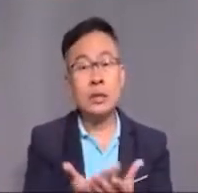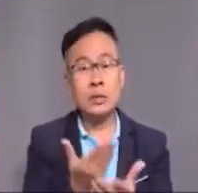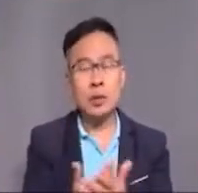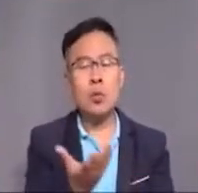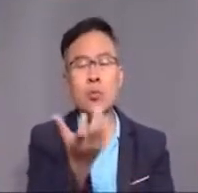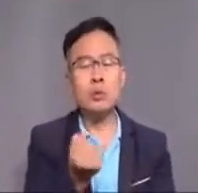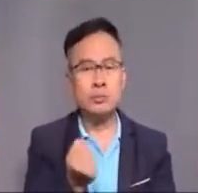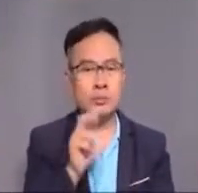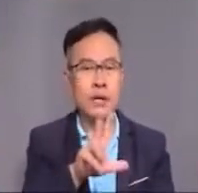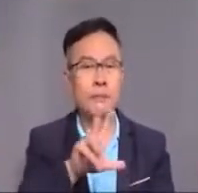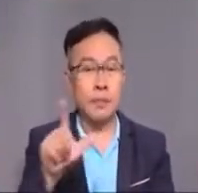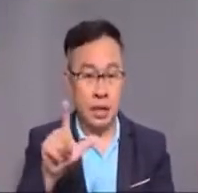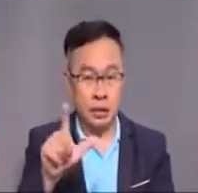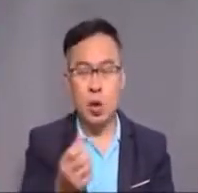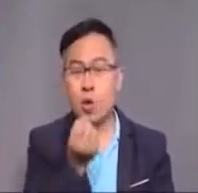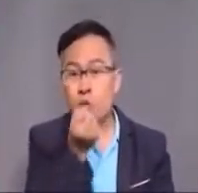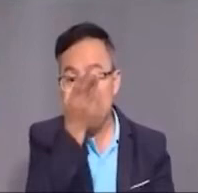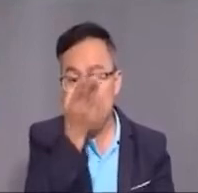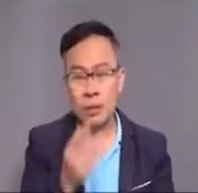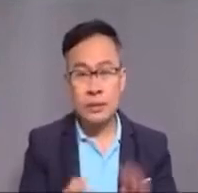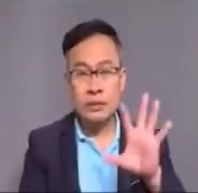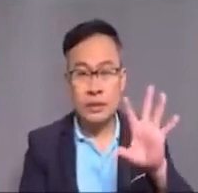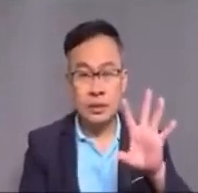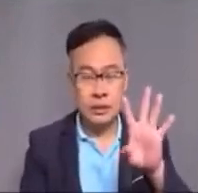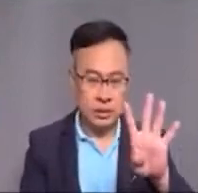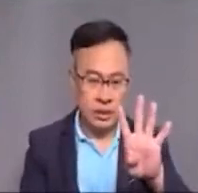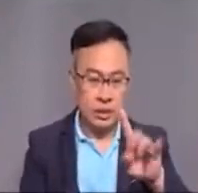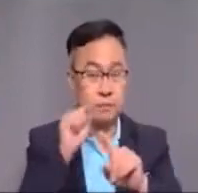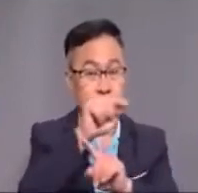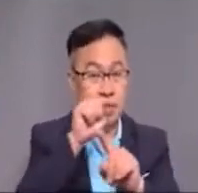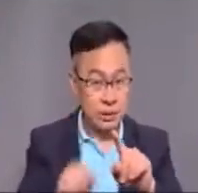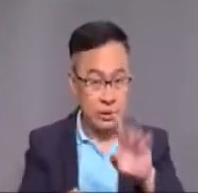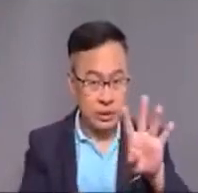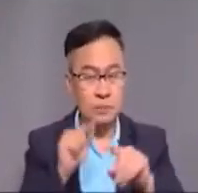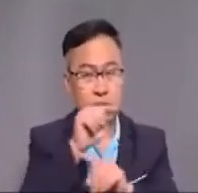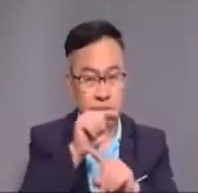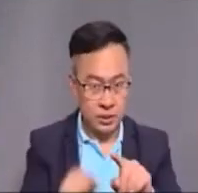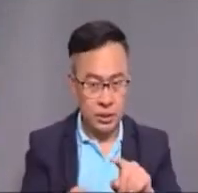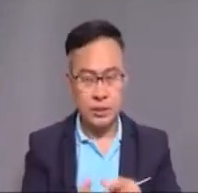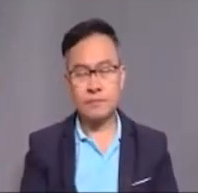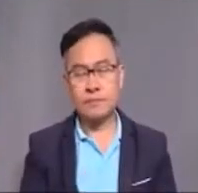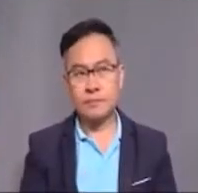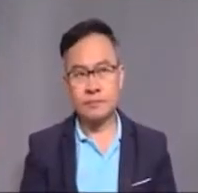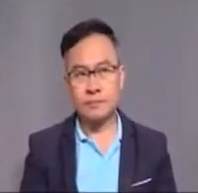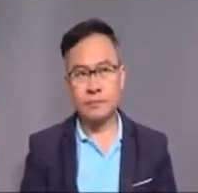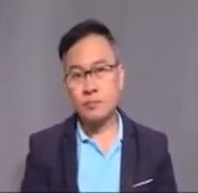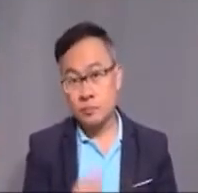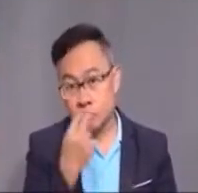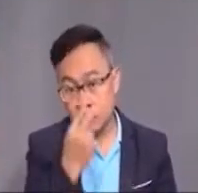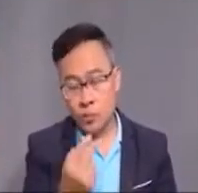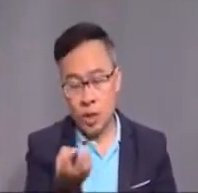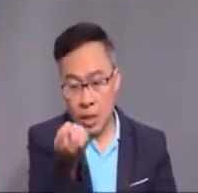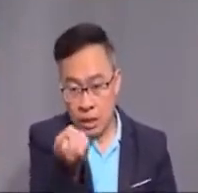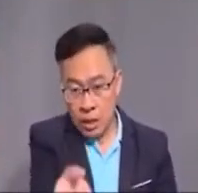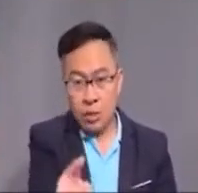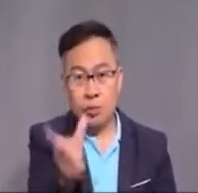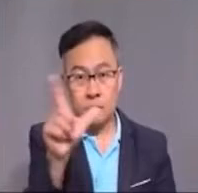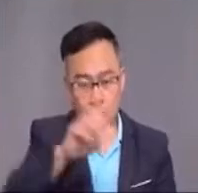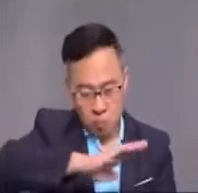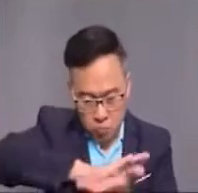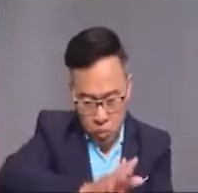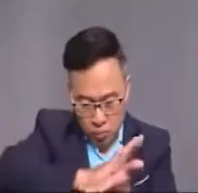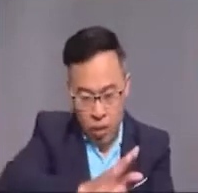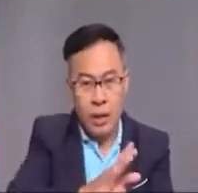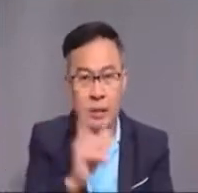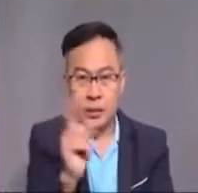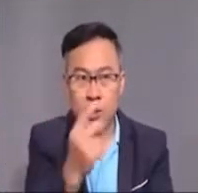คะผู้การคะ ดอกเบี้ยร้อยละ4ครับ ทั้งแบบกลุ่มแบบรายคนก็ร้อยละ4เหมือนกัน ใช่ครับ โอ้อยากเห็นจังเลยอะข้าวบ้านไร่มะข